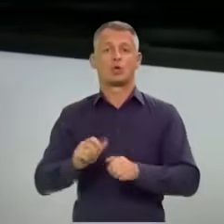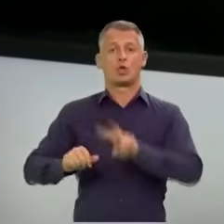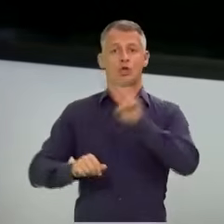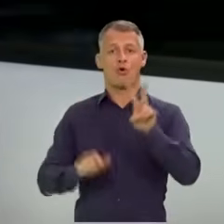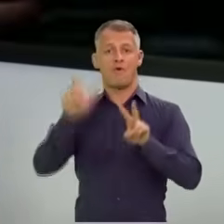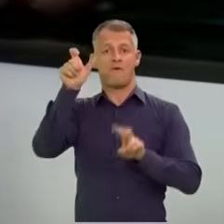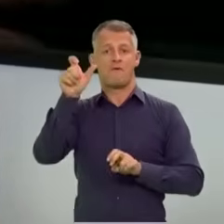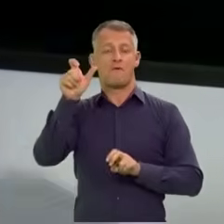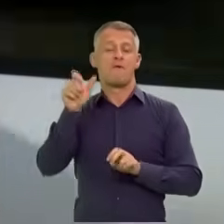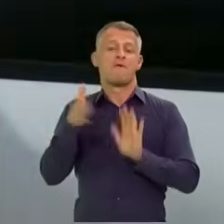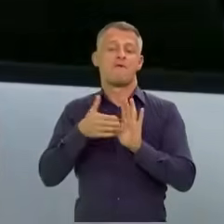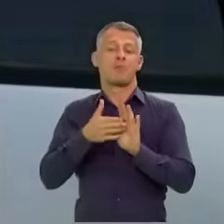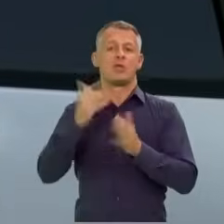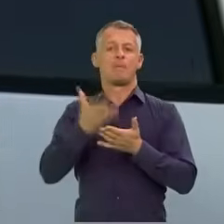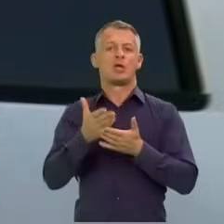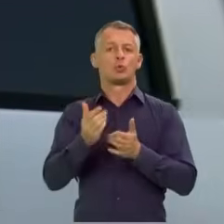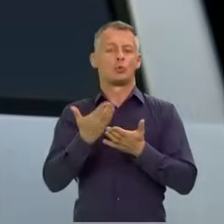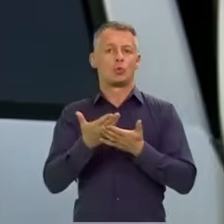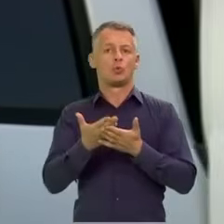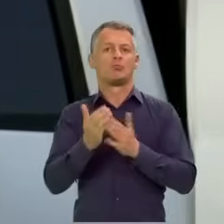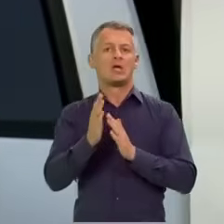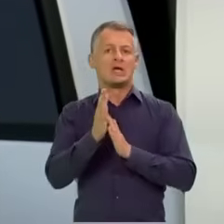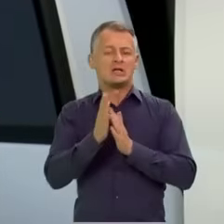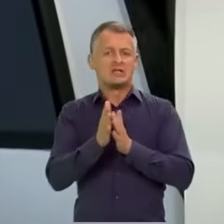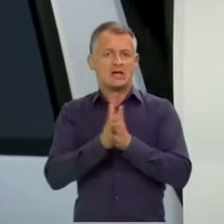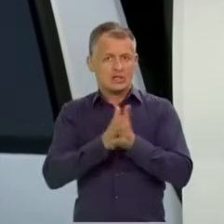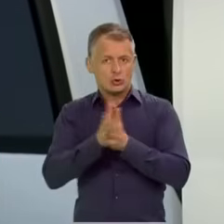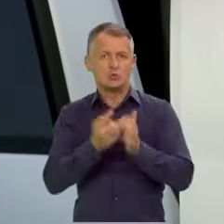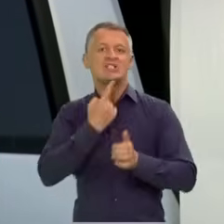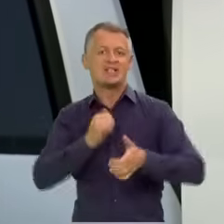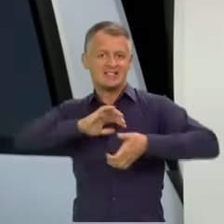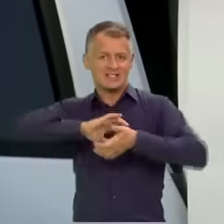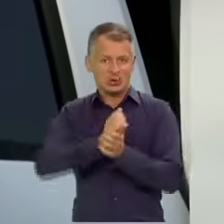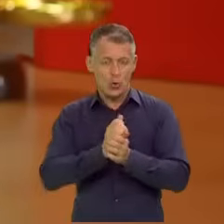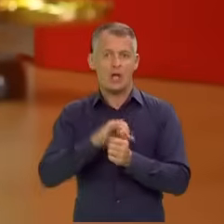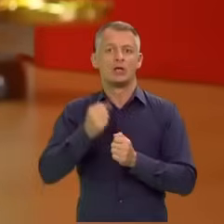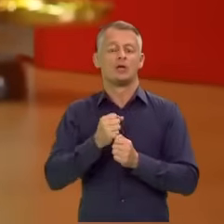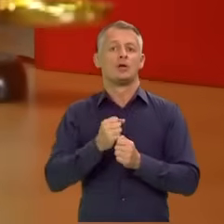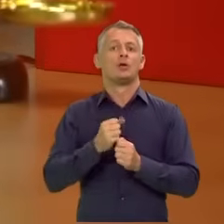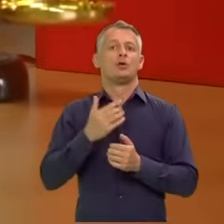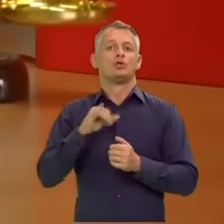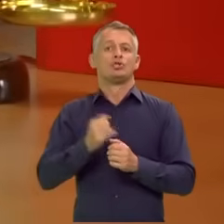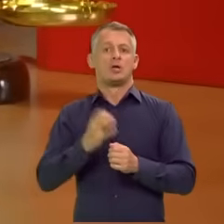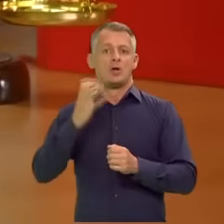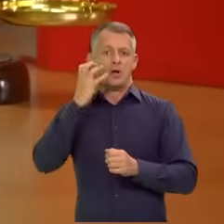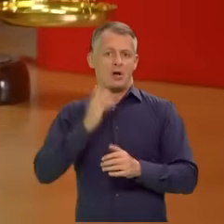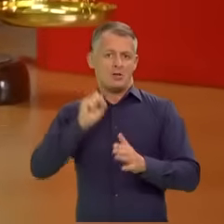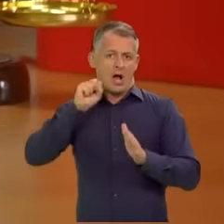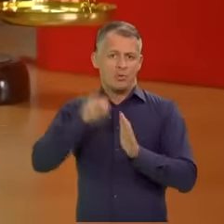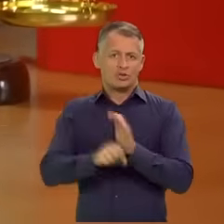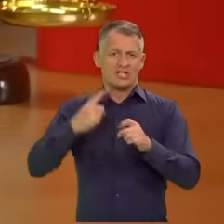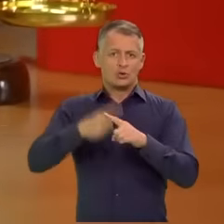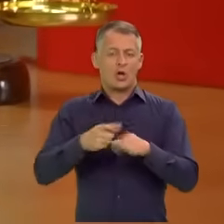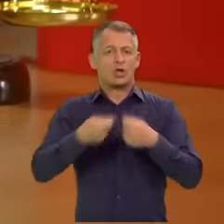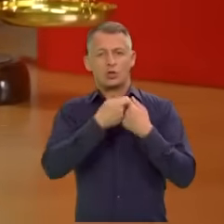de hărțuire sexuală și 2 infracțiuni de folosire abuzivă a funcției în scop sexual. Toate aceste fapte se referă la o